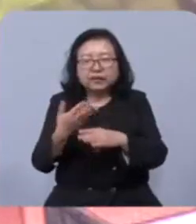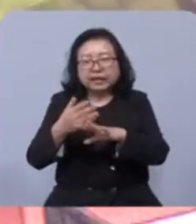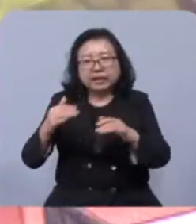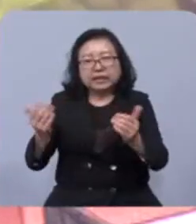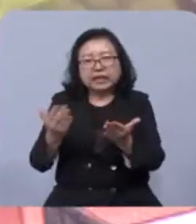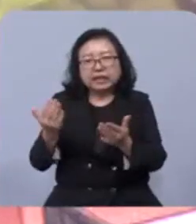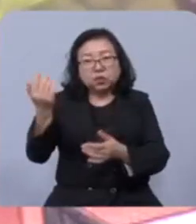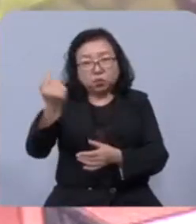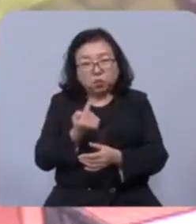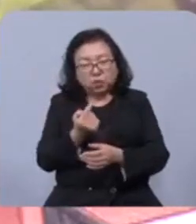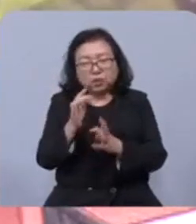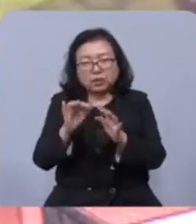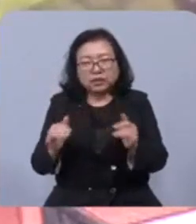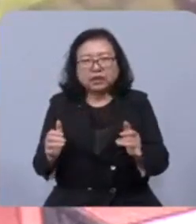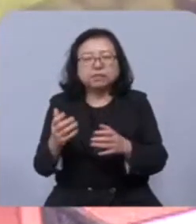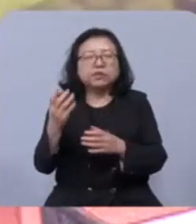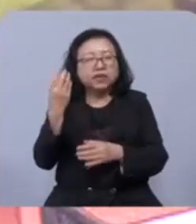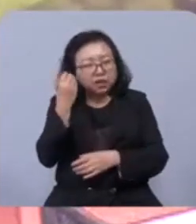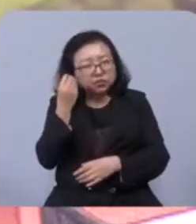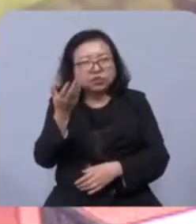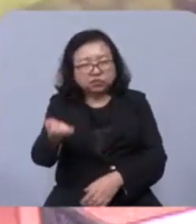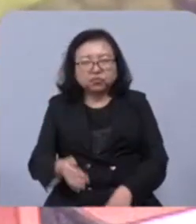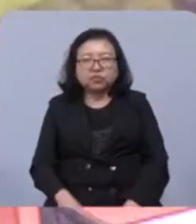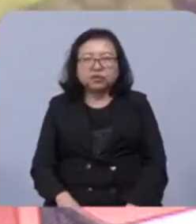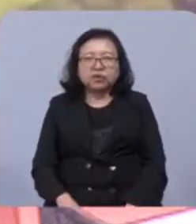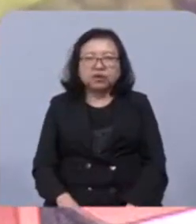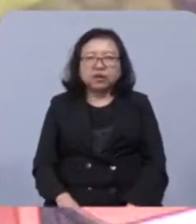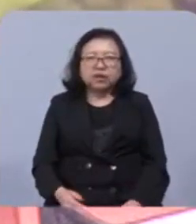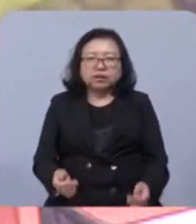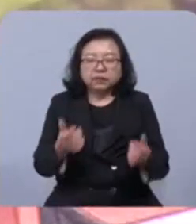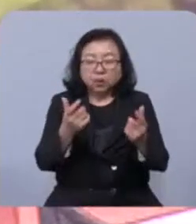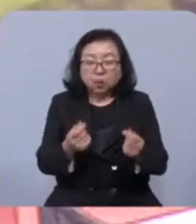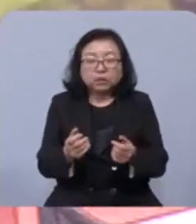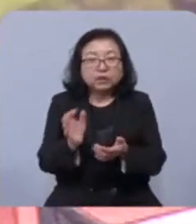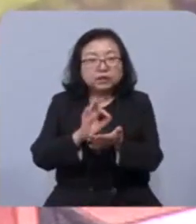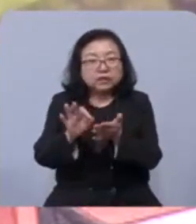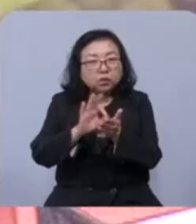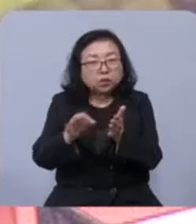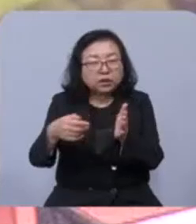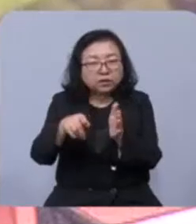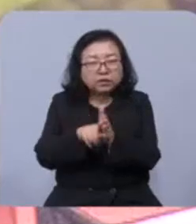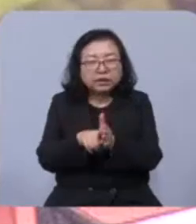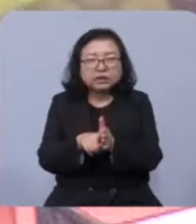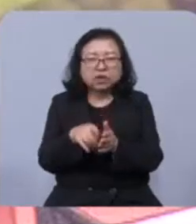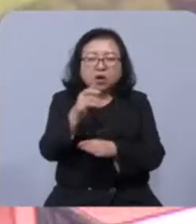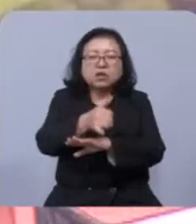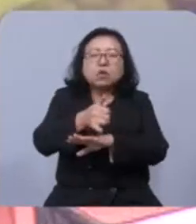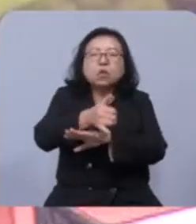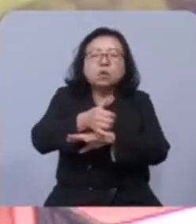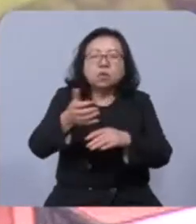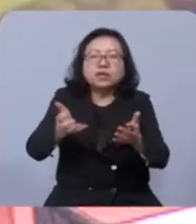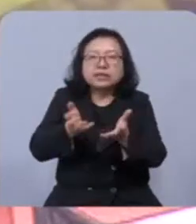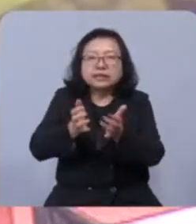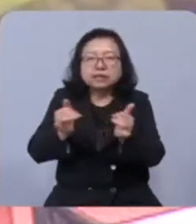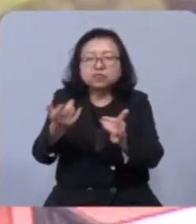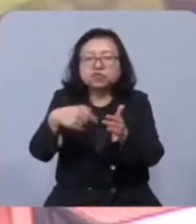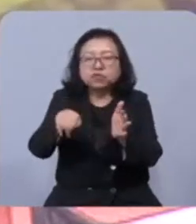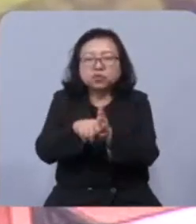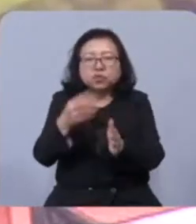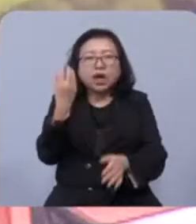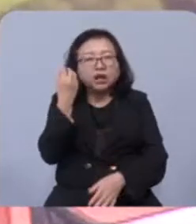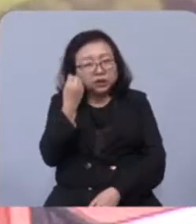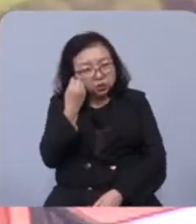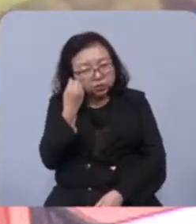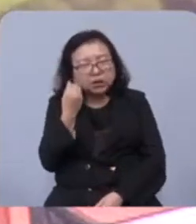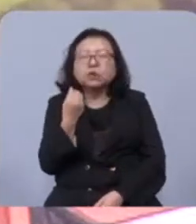이렇게 시작하는 계절노동자 근로자 기숙사 이런 것도 이제 그런